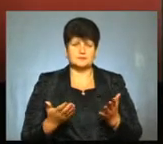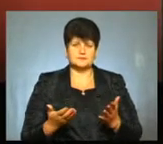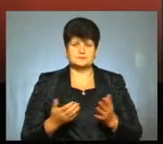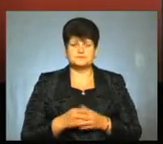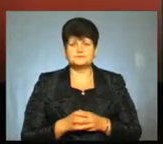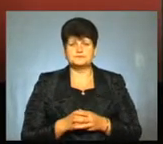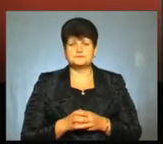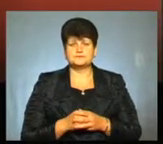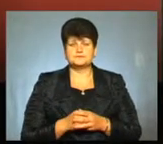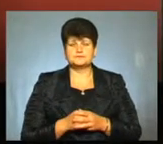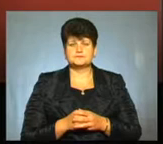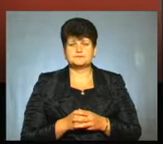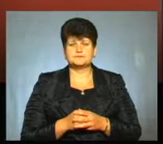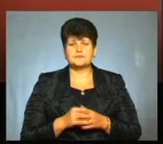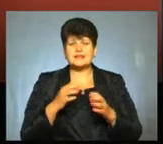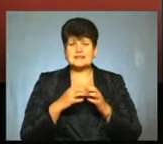скажімо так.